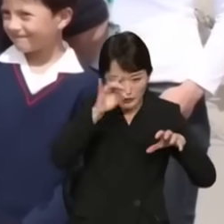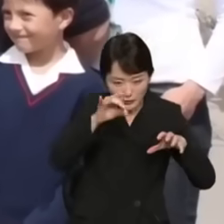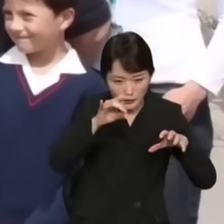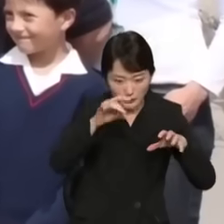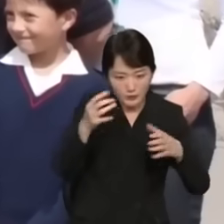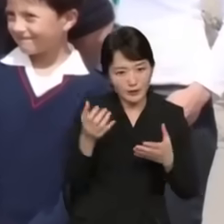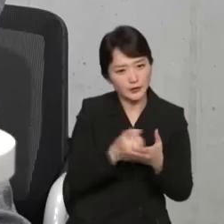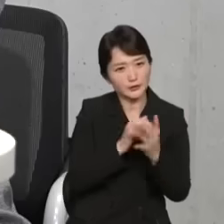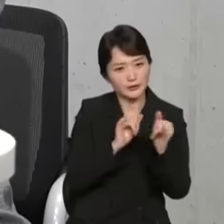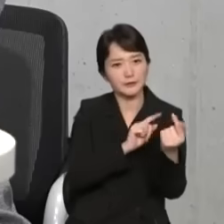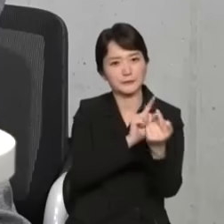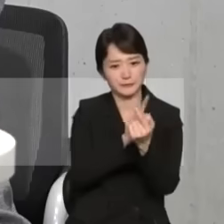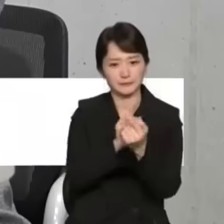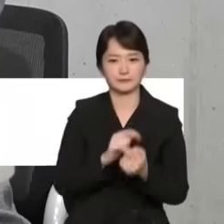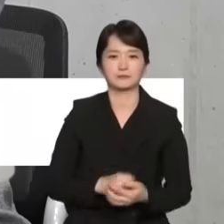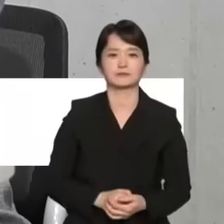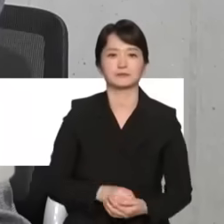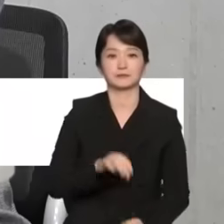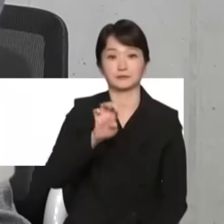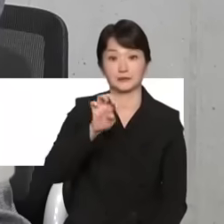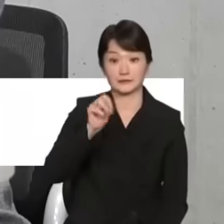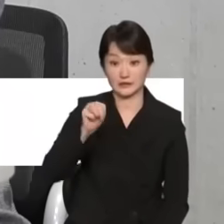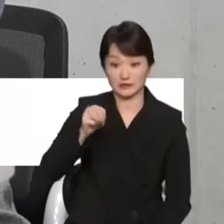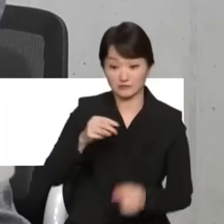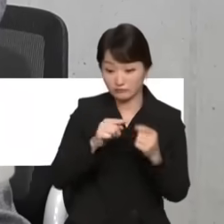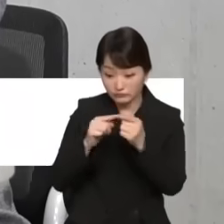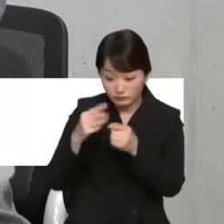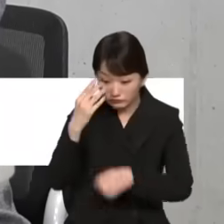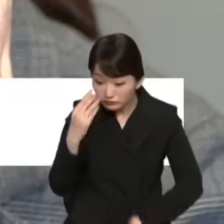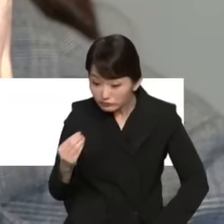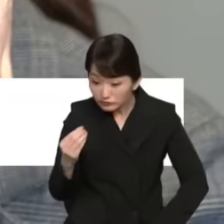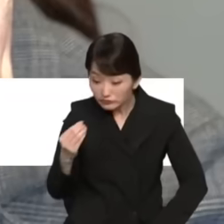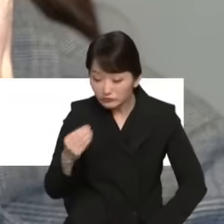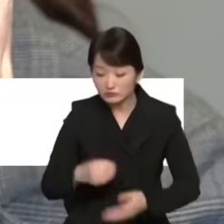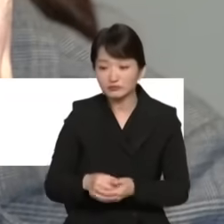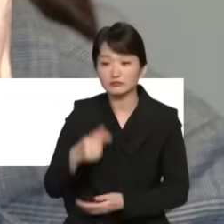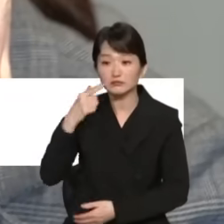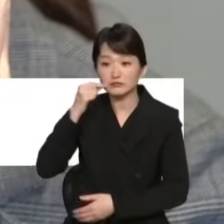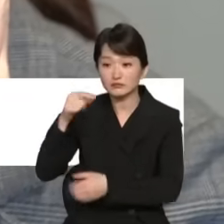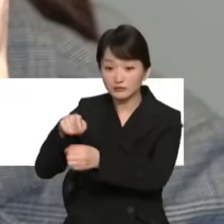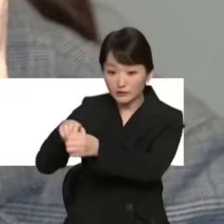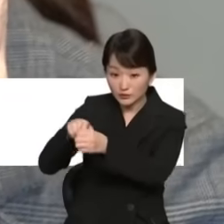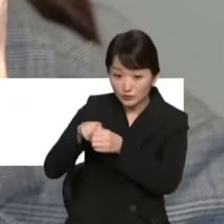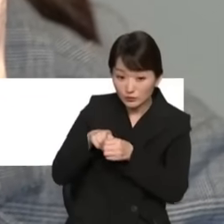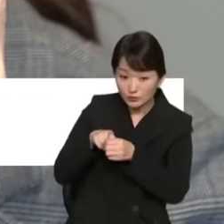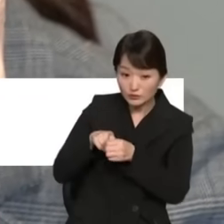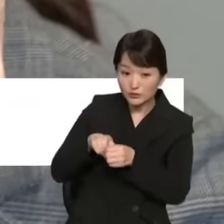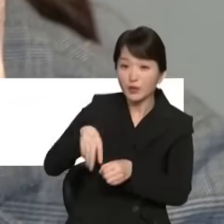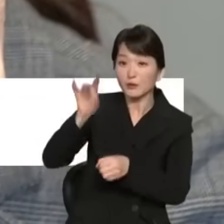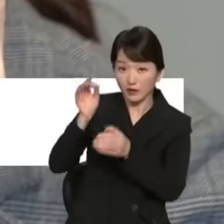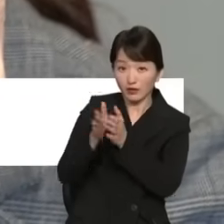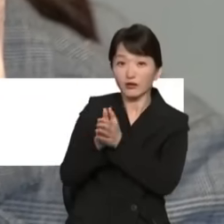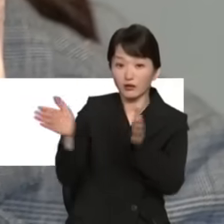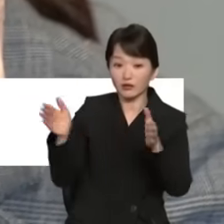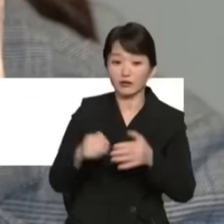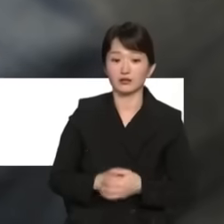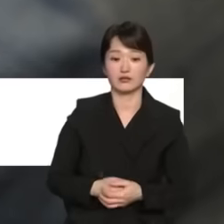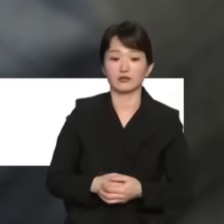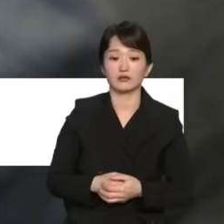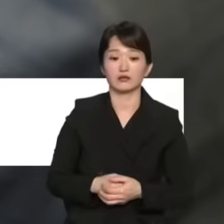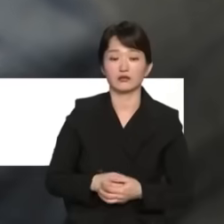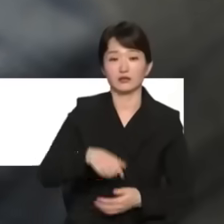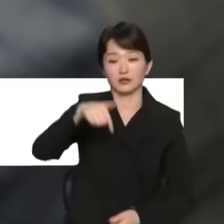수 있었습니다. EM이라는 글을 보고 일본에서 직접 수입해서 사용을 제일 처음 시작했어요. 구세교라는